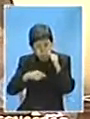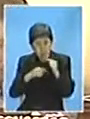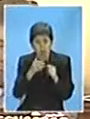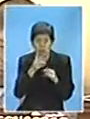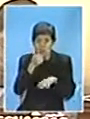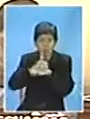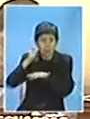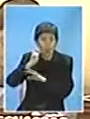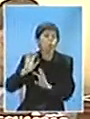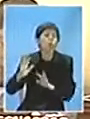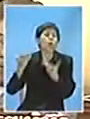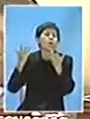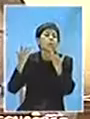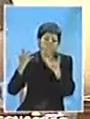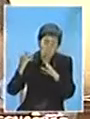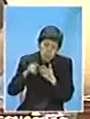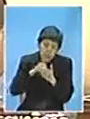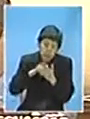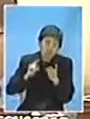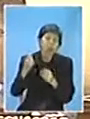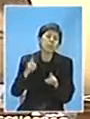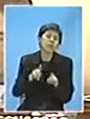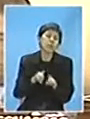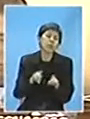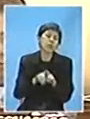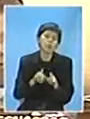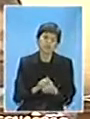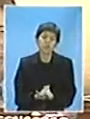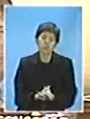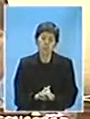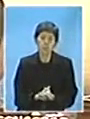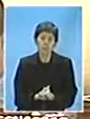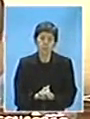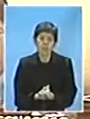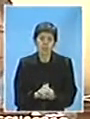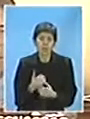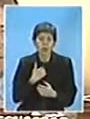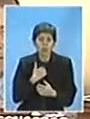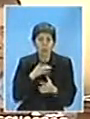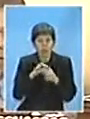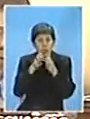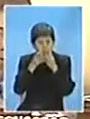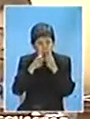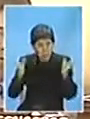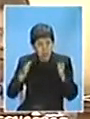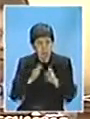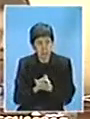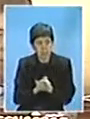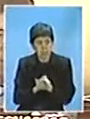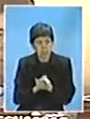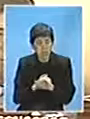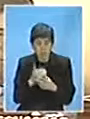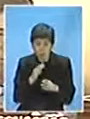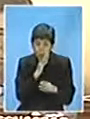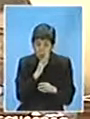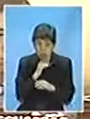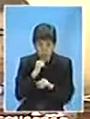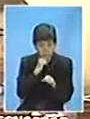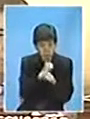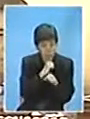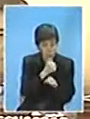มดก็หมดนะก็หมดวาระก็ต้องเลือกใหม่นะคือเราเปิดช่องว่าตรงเนี้ยอันสองเนี่ยให้เขาถ้าเขาเป็น